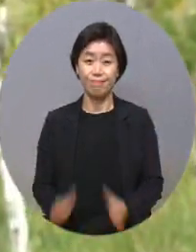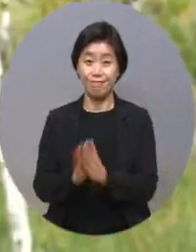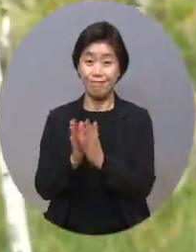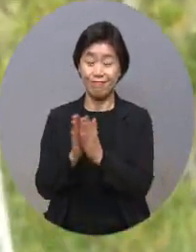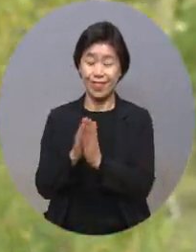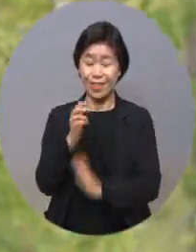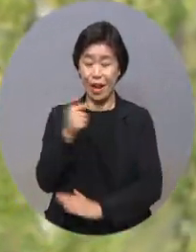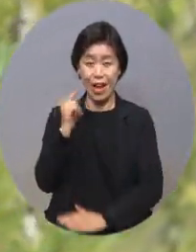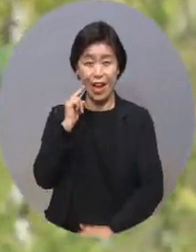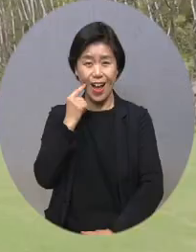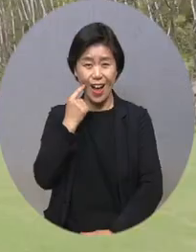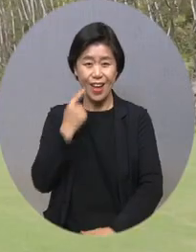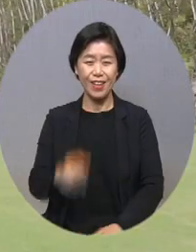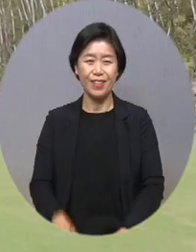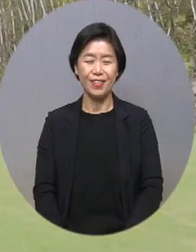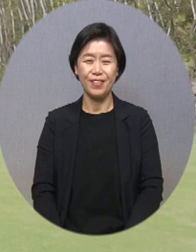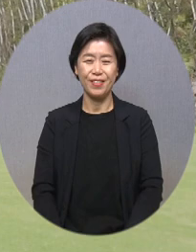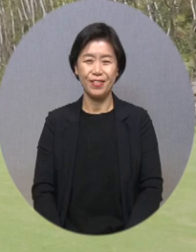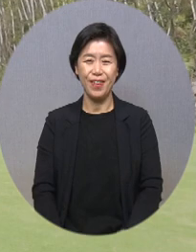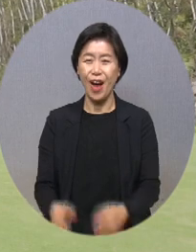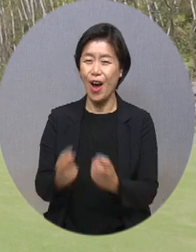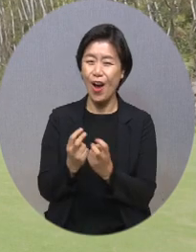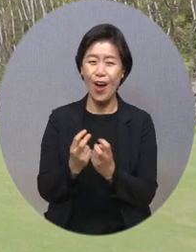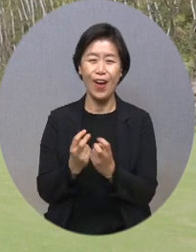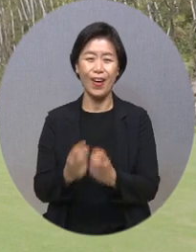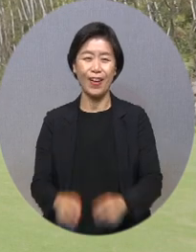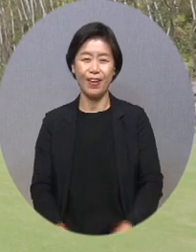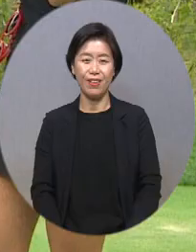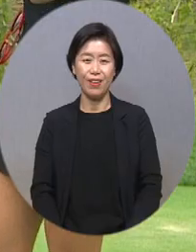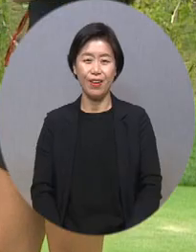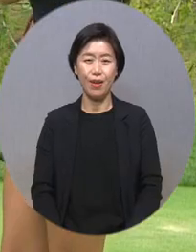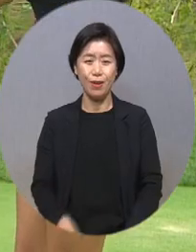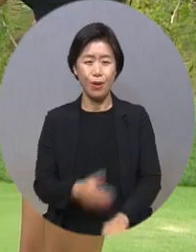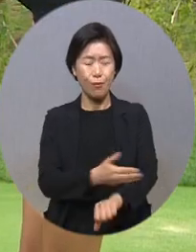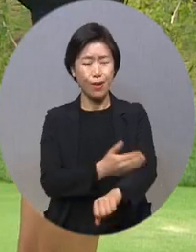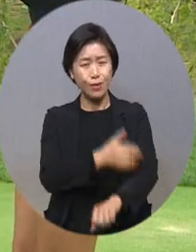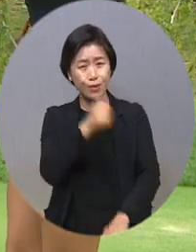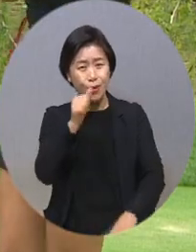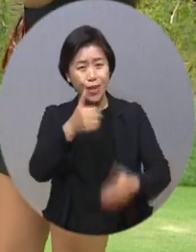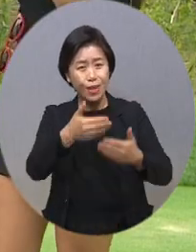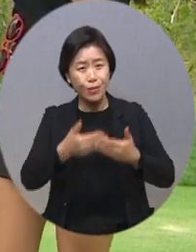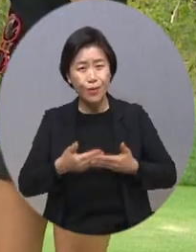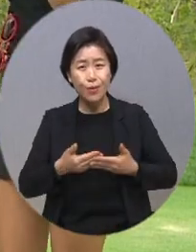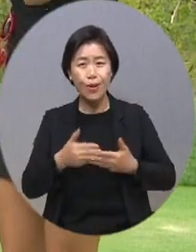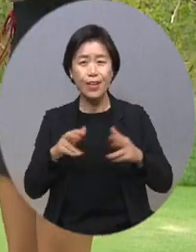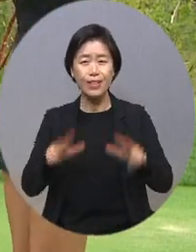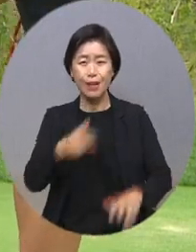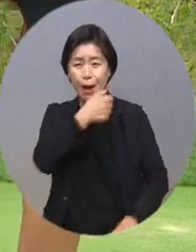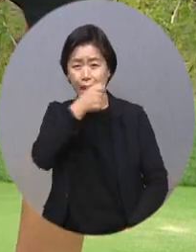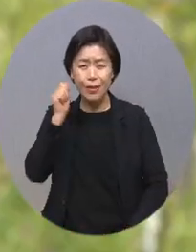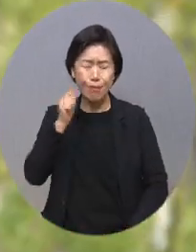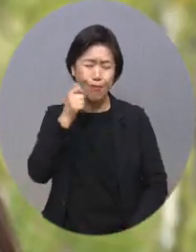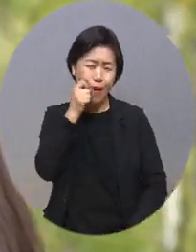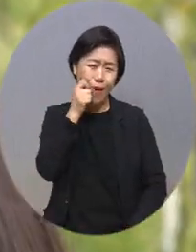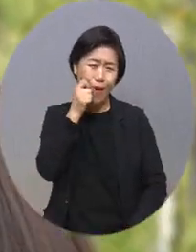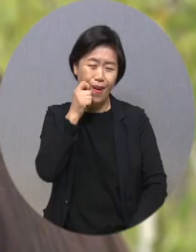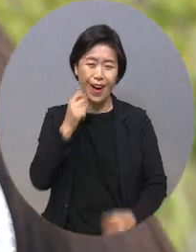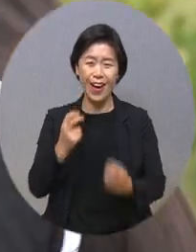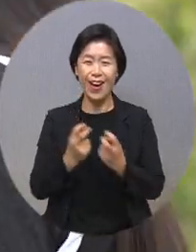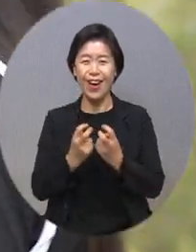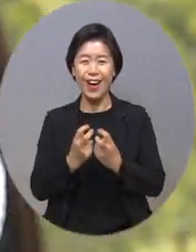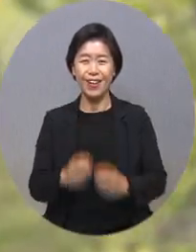너무 어떡해. 너무 거창하게 소개해주세요. 너무 아프다. 마스크를 못 벗겠어요, 지금. 빨리 벗어주세요,